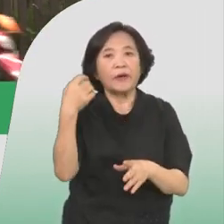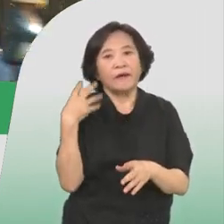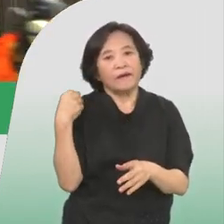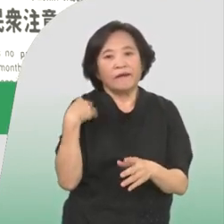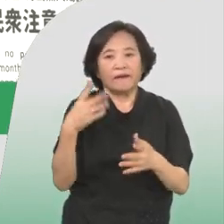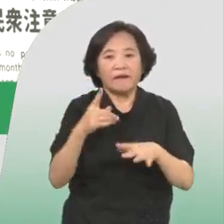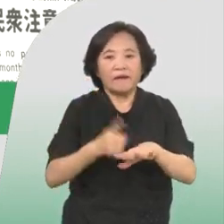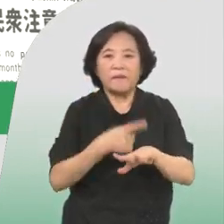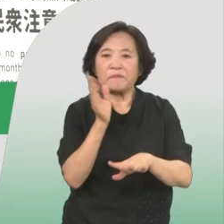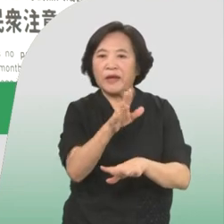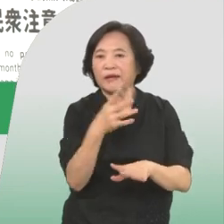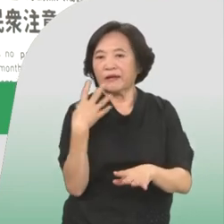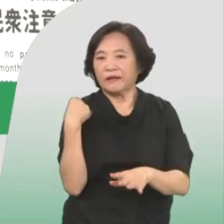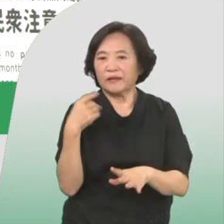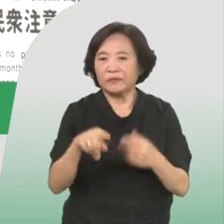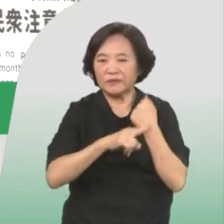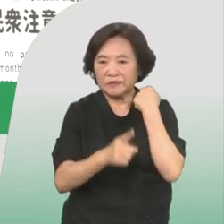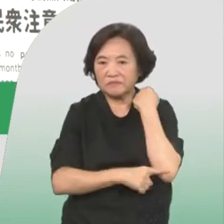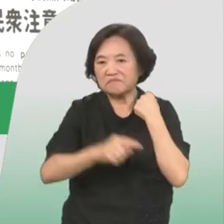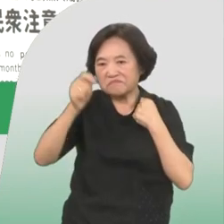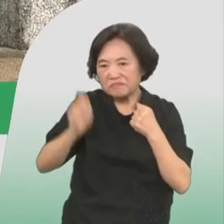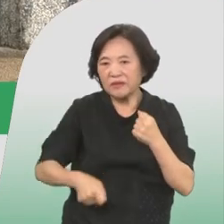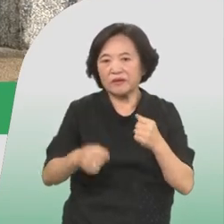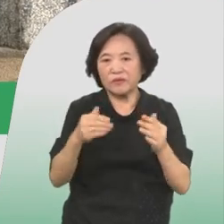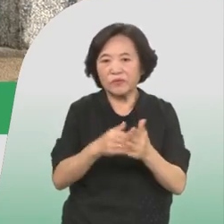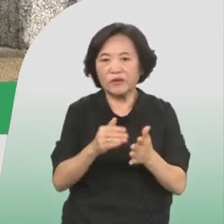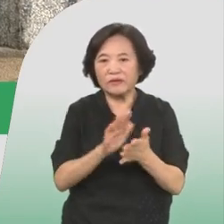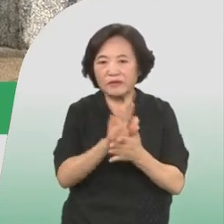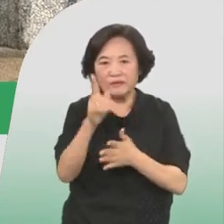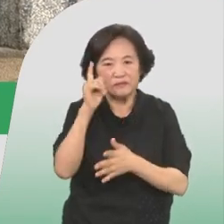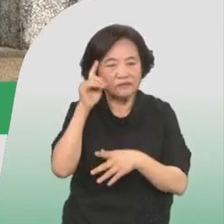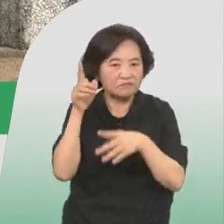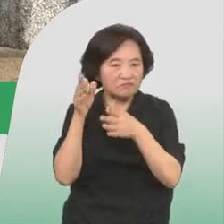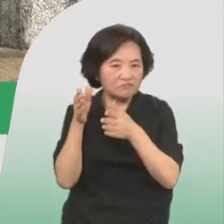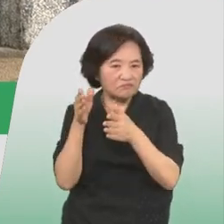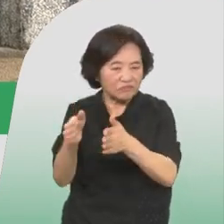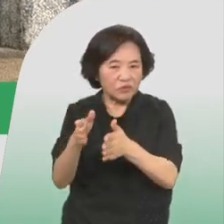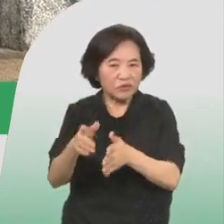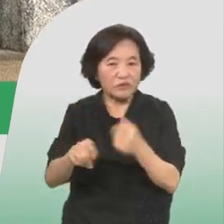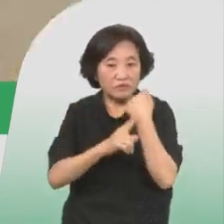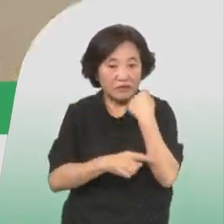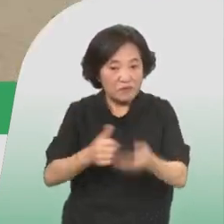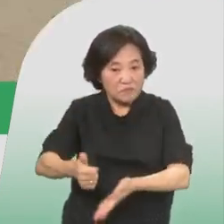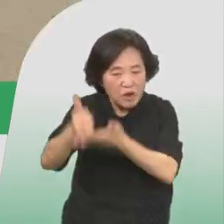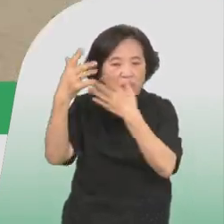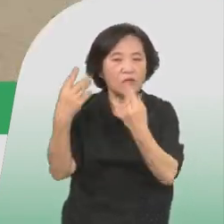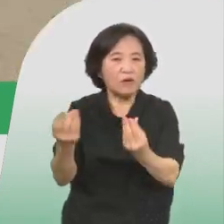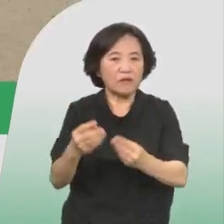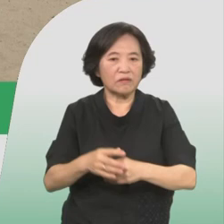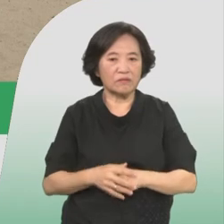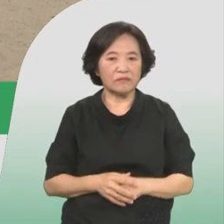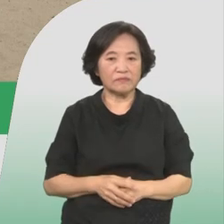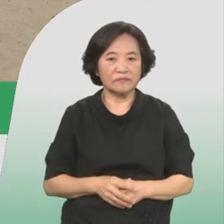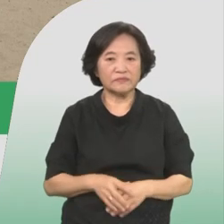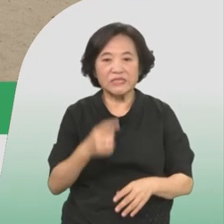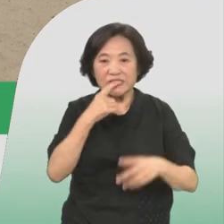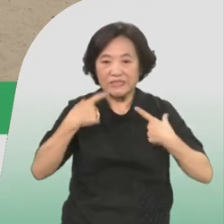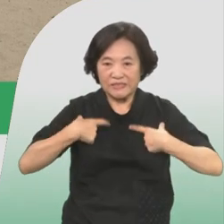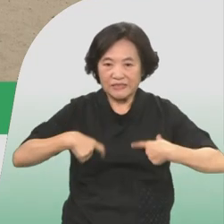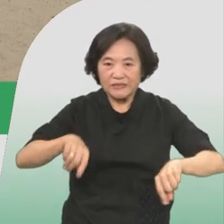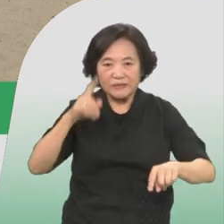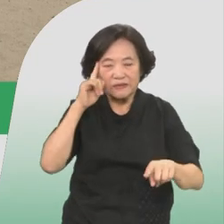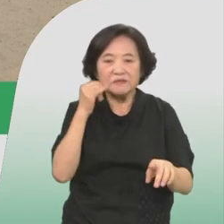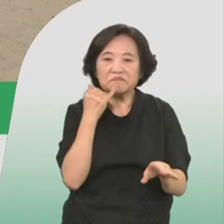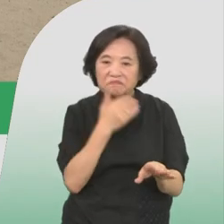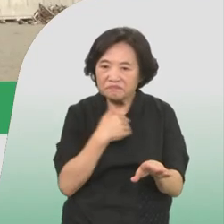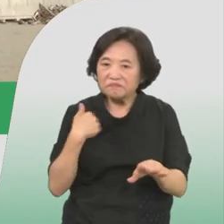个对司法判决最不尊重、最恶劣的范例。 历史也强调，沙内也可